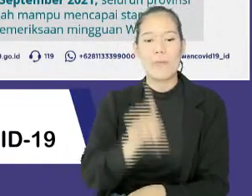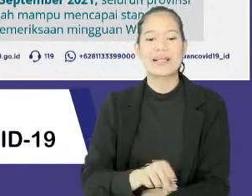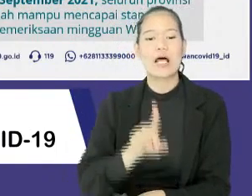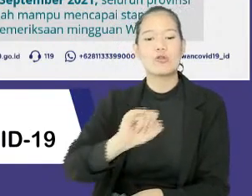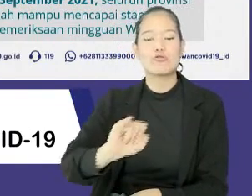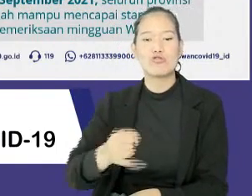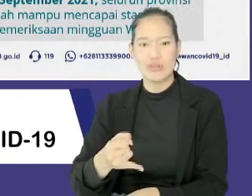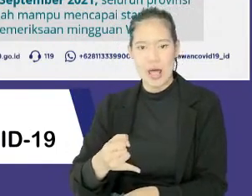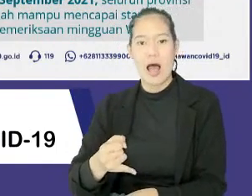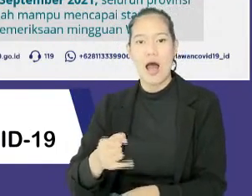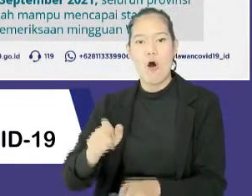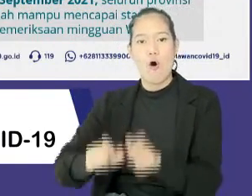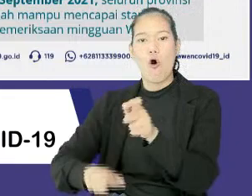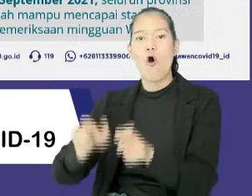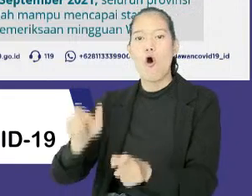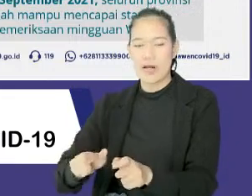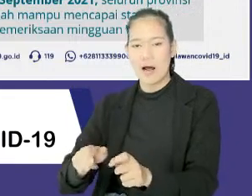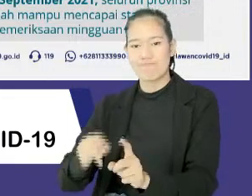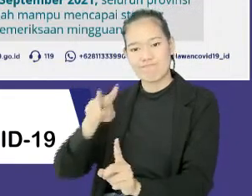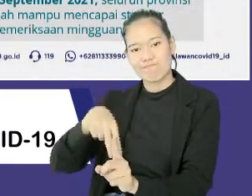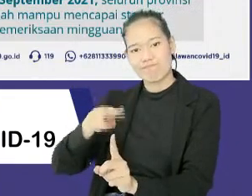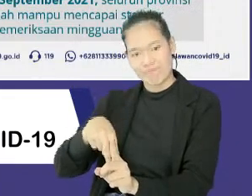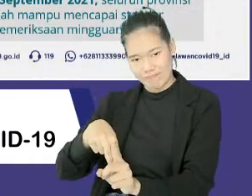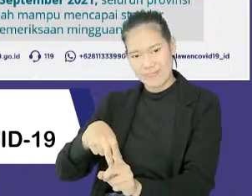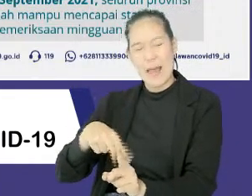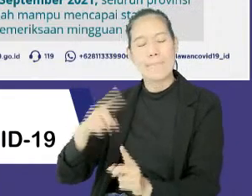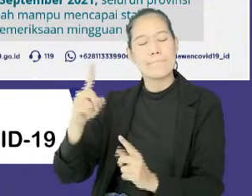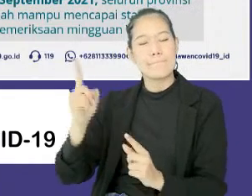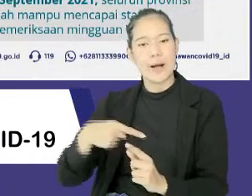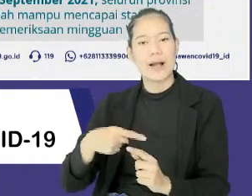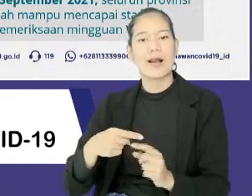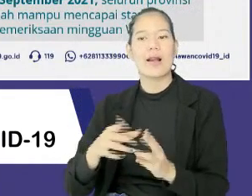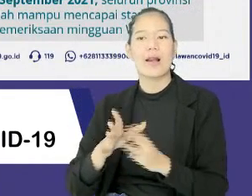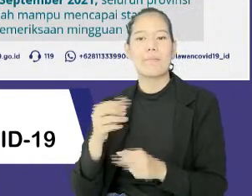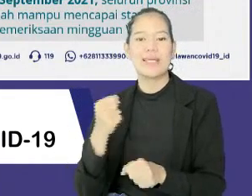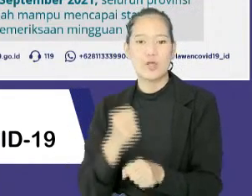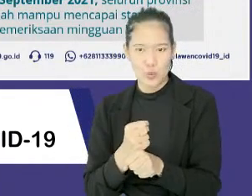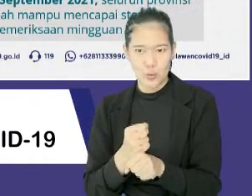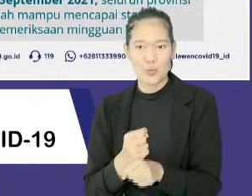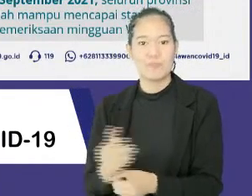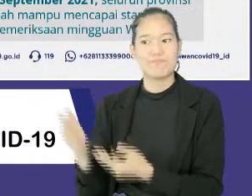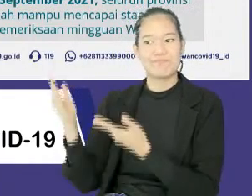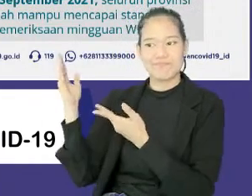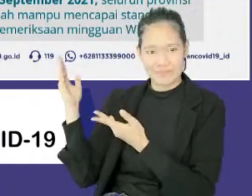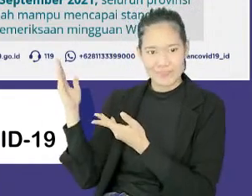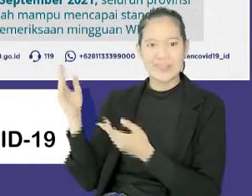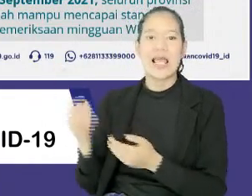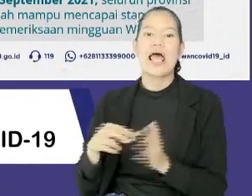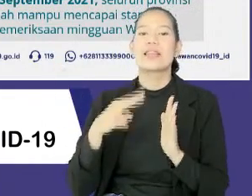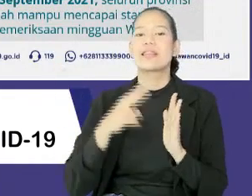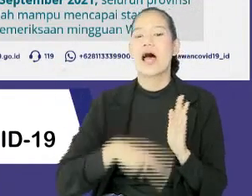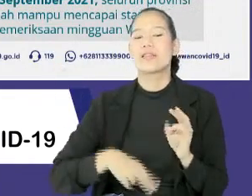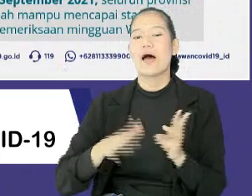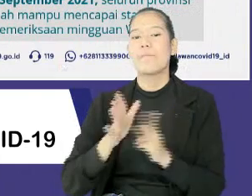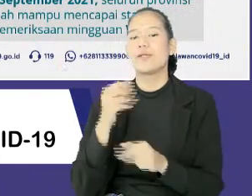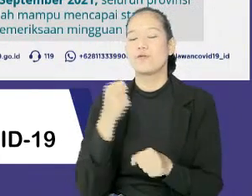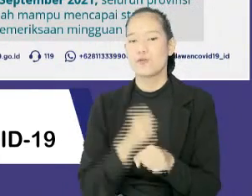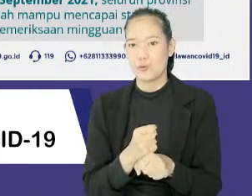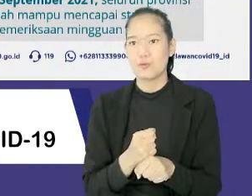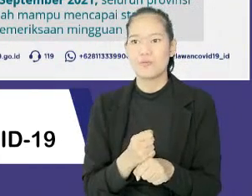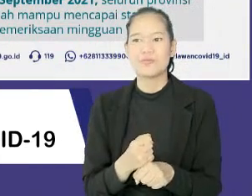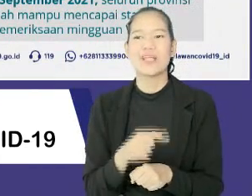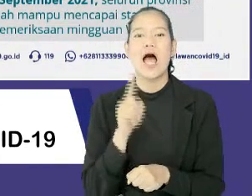diperiksa mingguan gitu ya ini kenapa kita pakai akan mingguan dan angka yang saya Munculkan disini juga angka mingguan ada dua